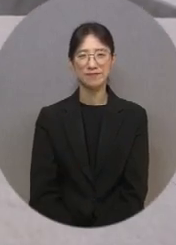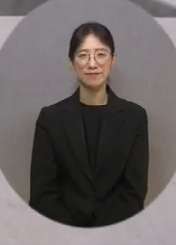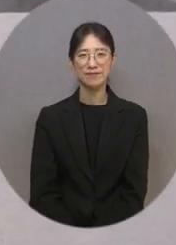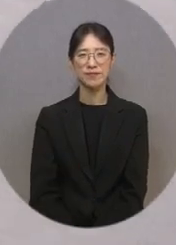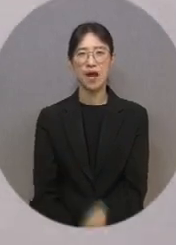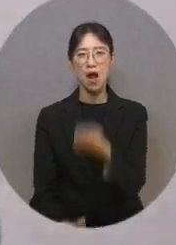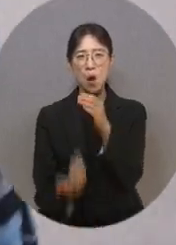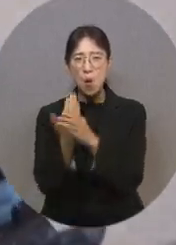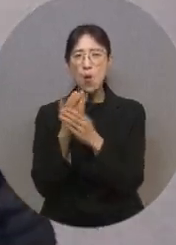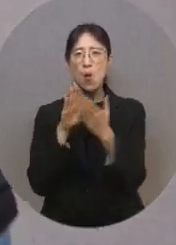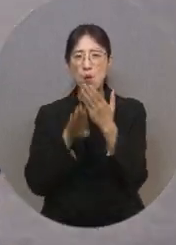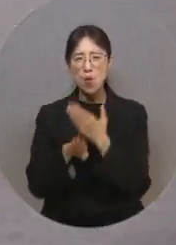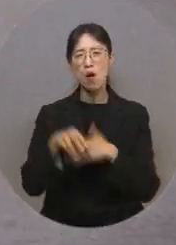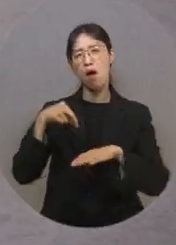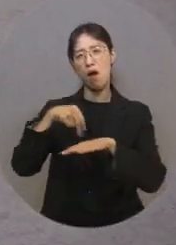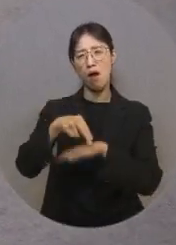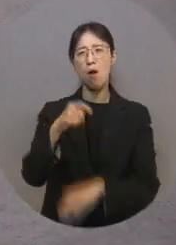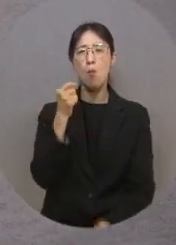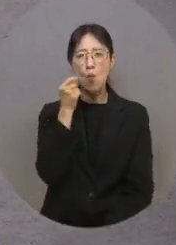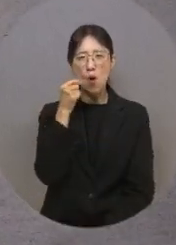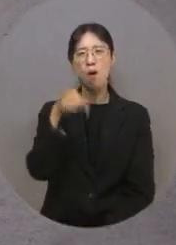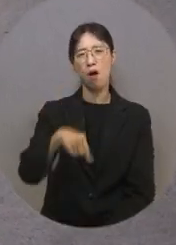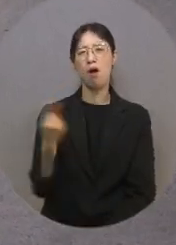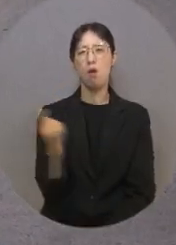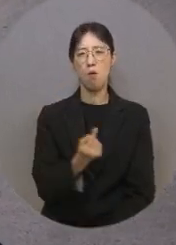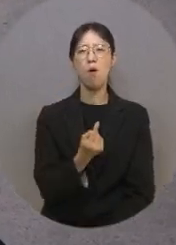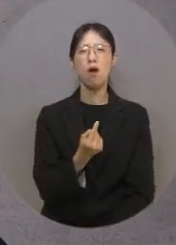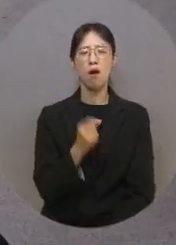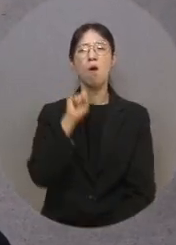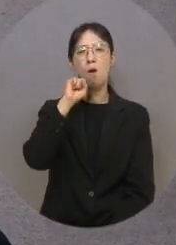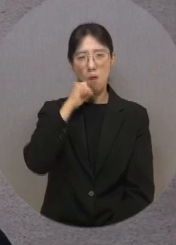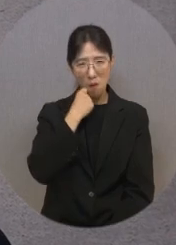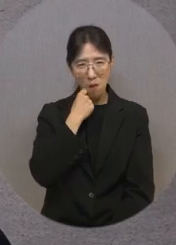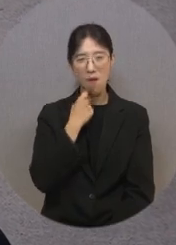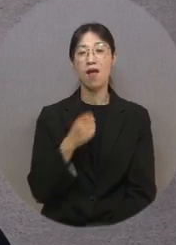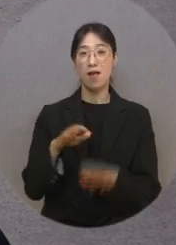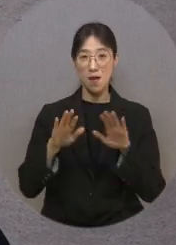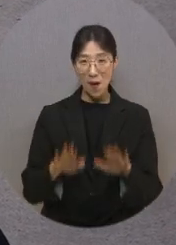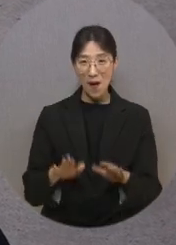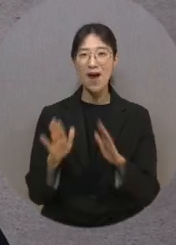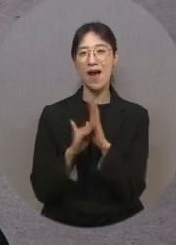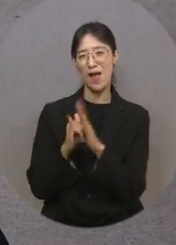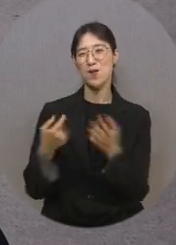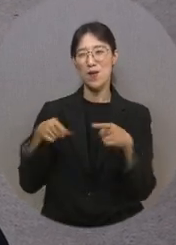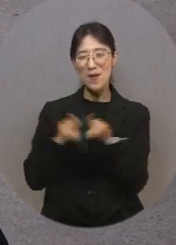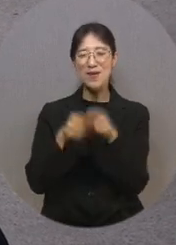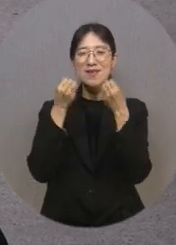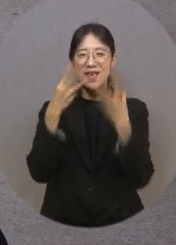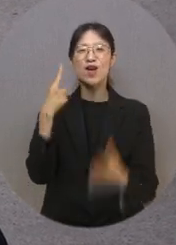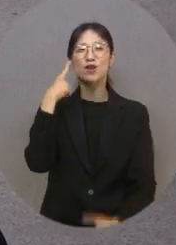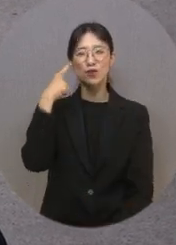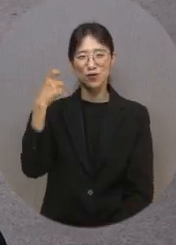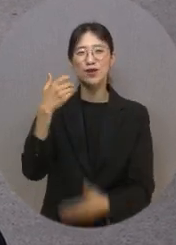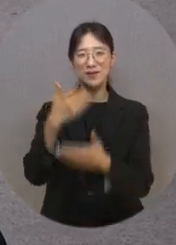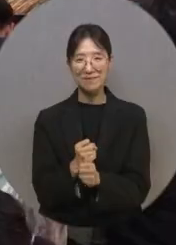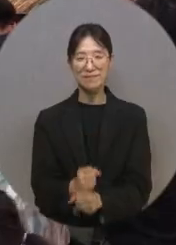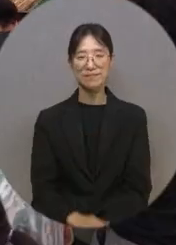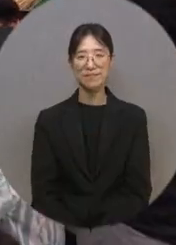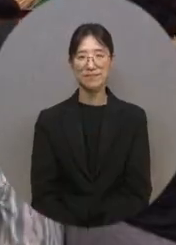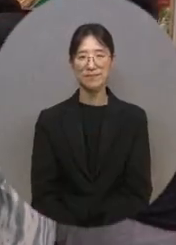사고 후 걸을 수 없어 오기 힘들었던 이곳에서 가족들과 함께 새로운 추억을 남깁니다.